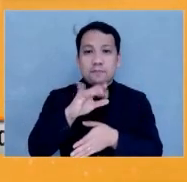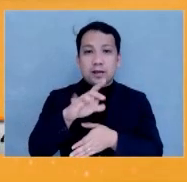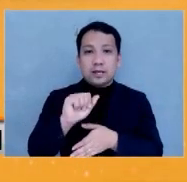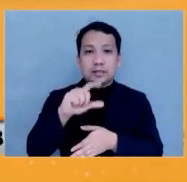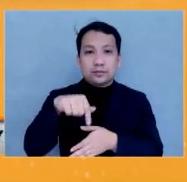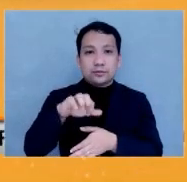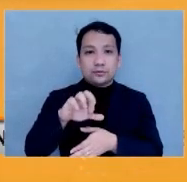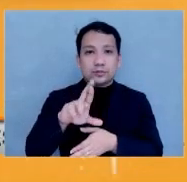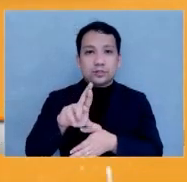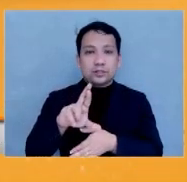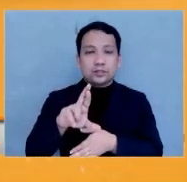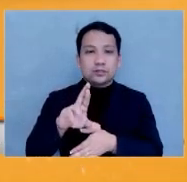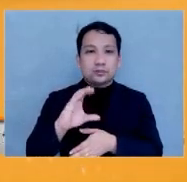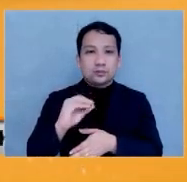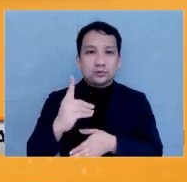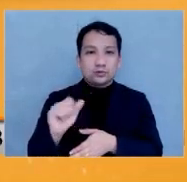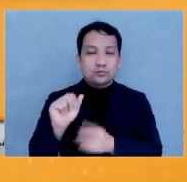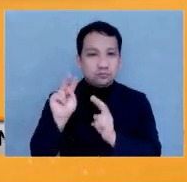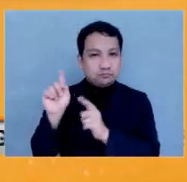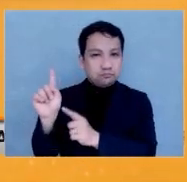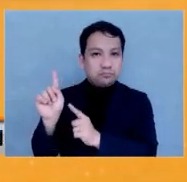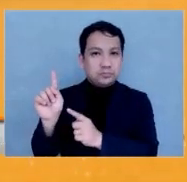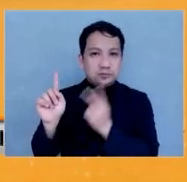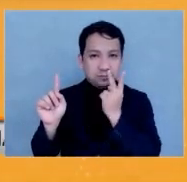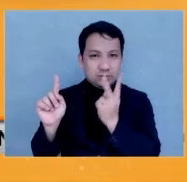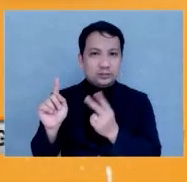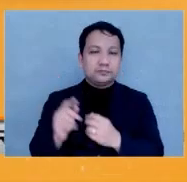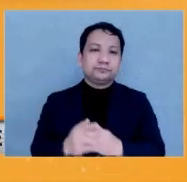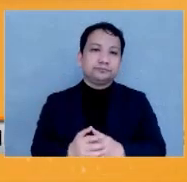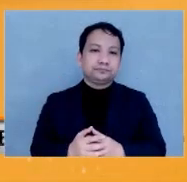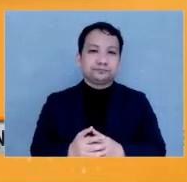code na makikita nyo po sa inyong screens.